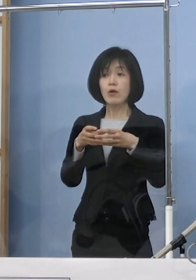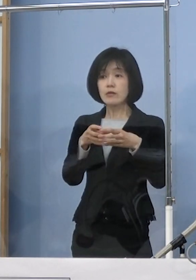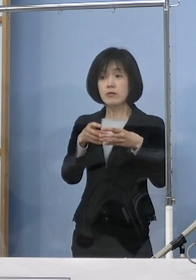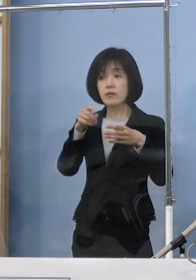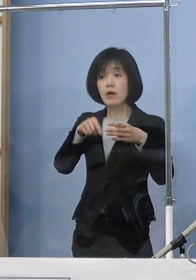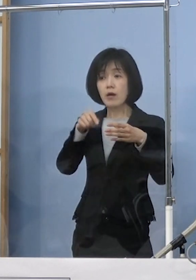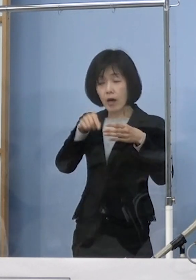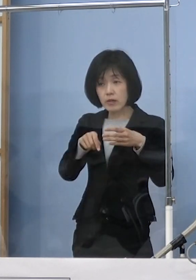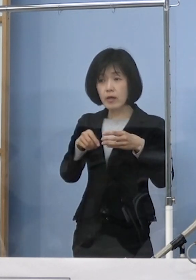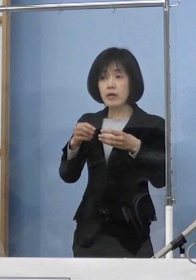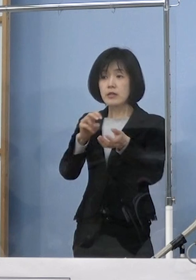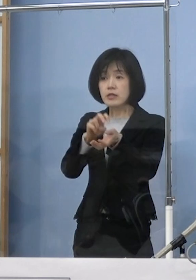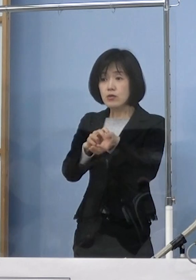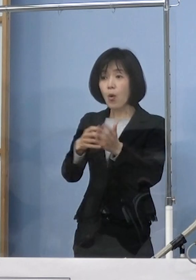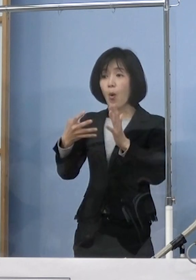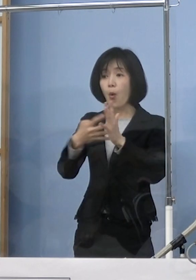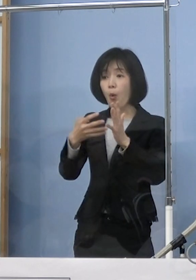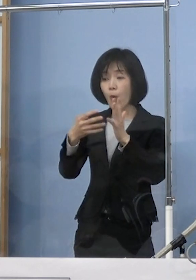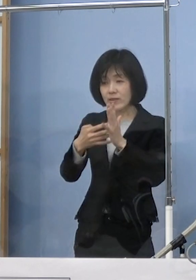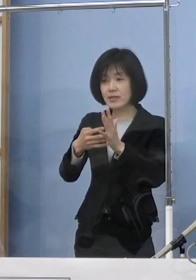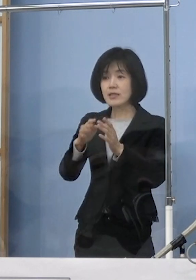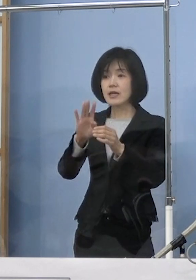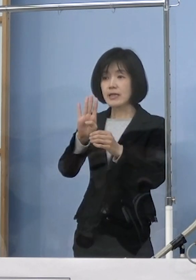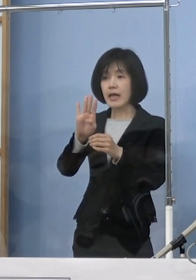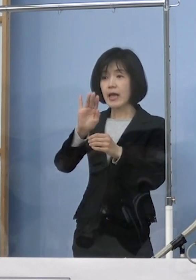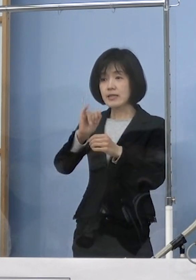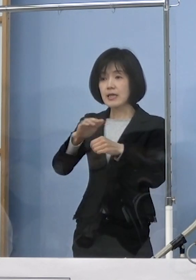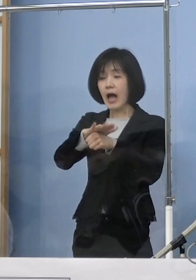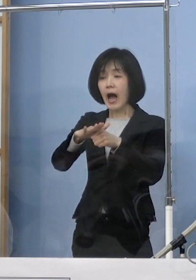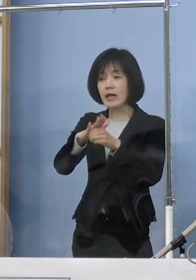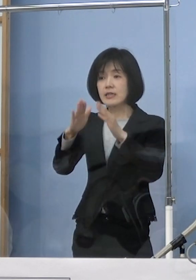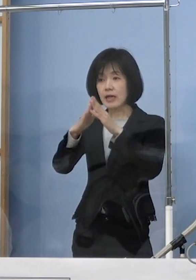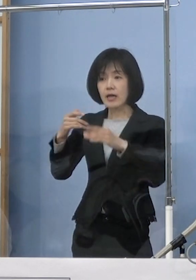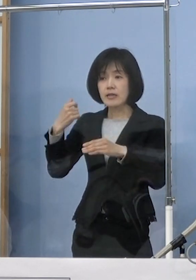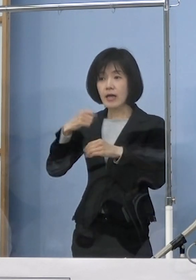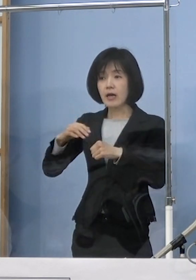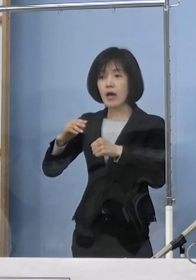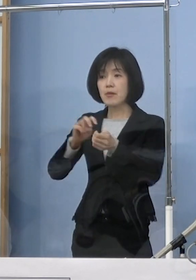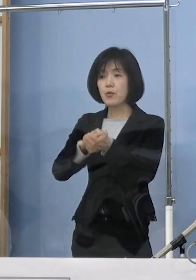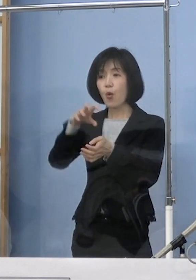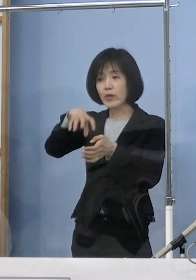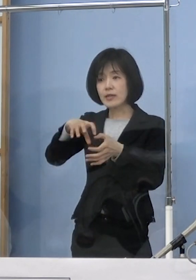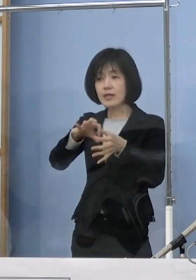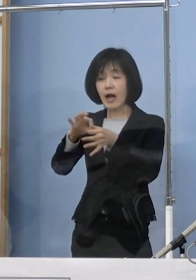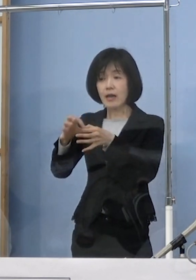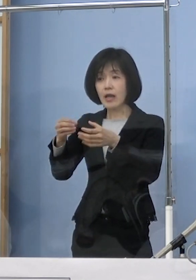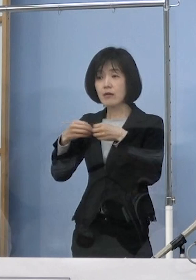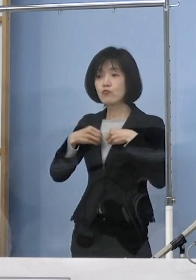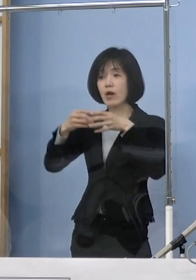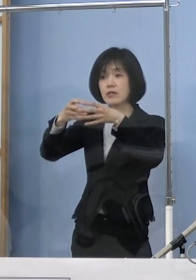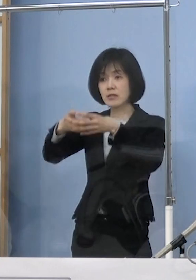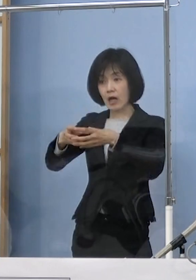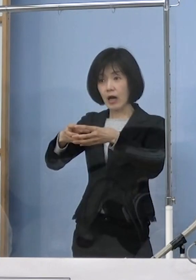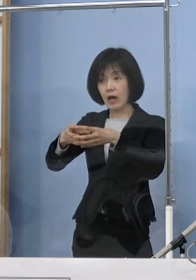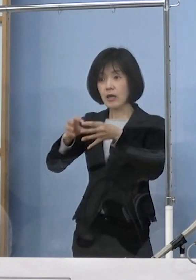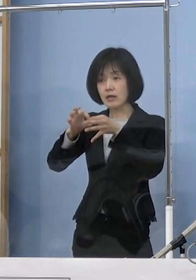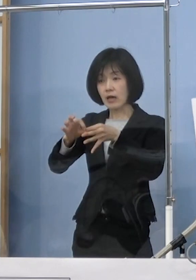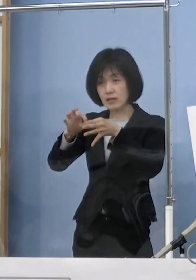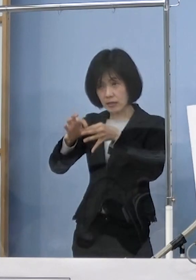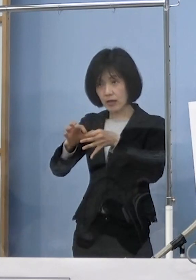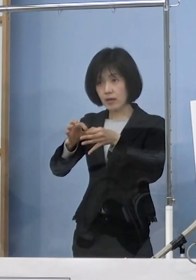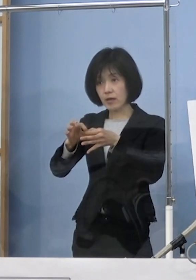の中で医療法人敬愛会南海病院関連クラスターについてこちらであります